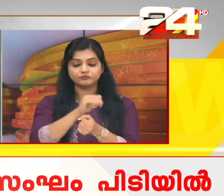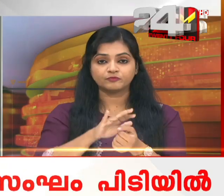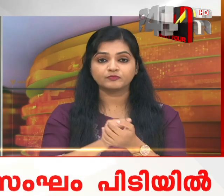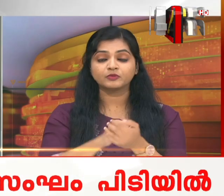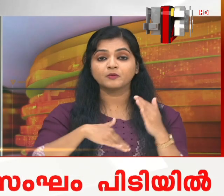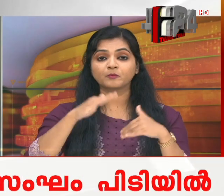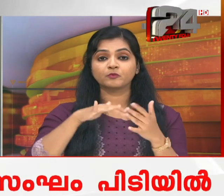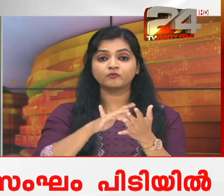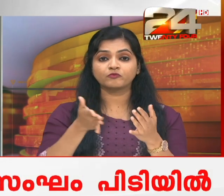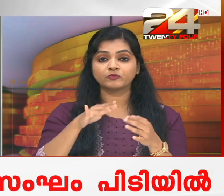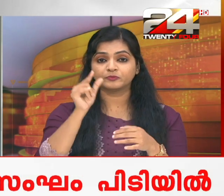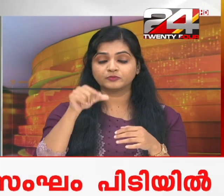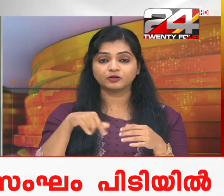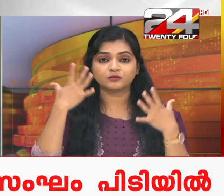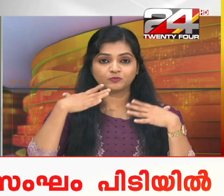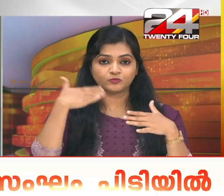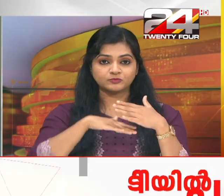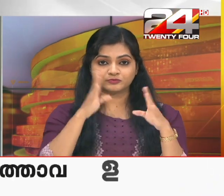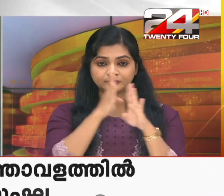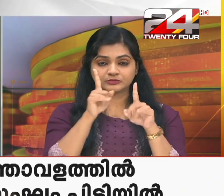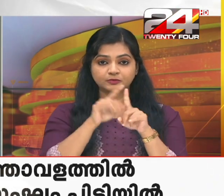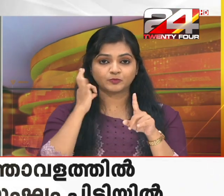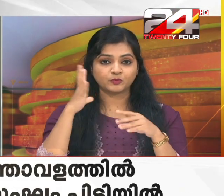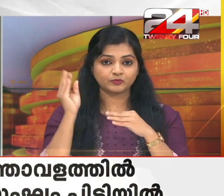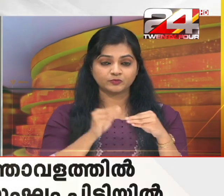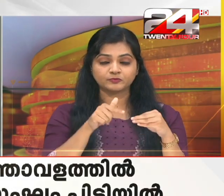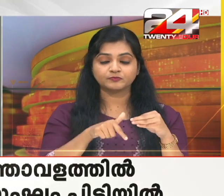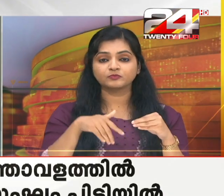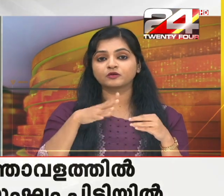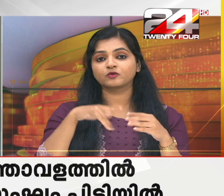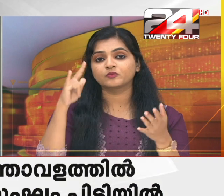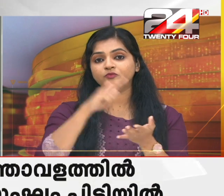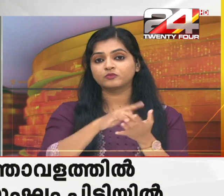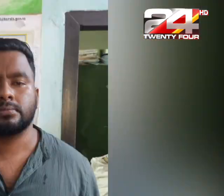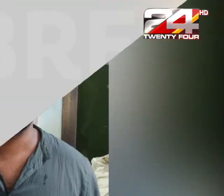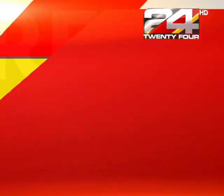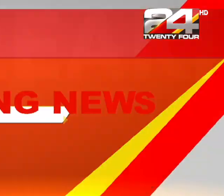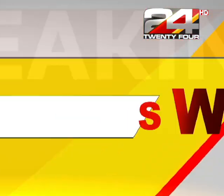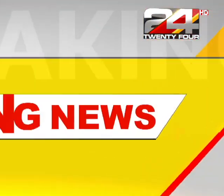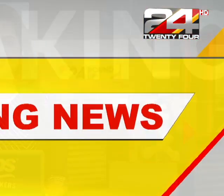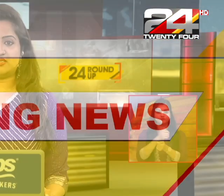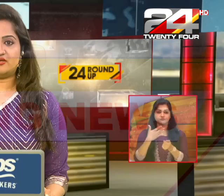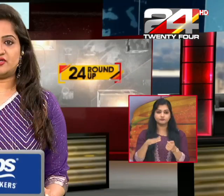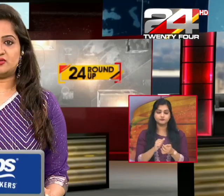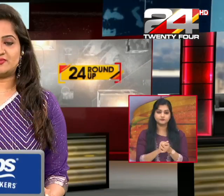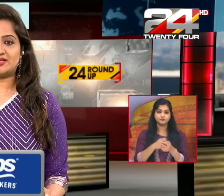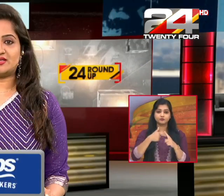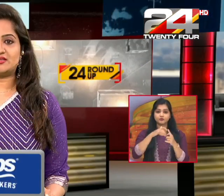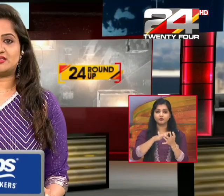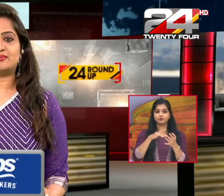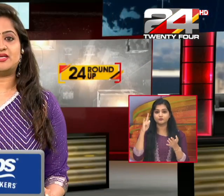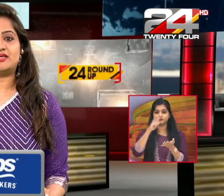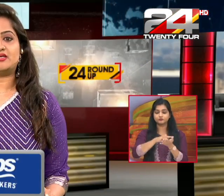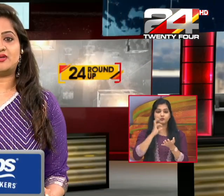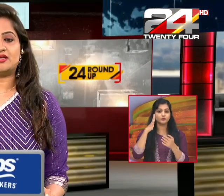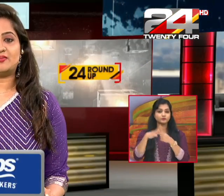രഹസ്യഭാഗങ്ങളിൽ ഒളിപ്പിച്ചു കടത്താൻ ശ്രമിച്ച സ്വർണവും വിമാനത്താവളത്തിന് പുറത്തു വെച്ച് പോലീസ് പിടികൂടിയിട്ടുണ്ട്. പ്രവിത, കരിപ്പൂർ വിമാനത്താവളത്തിൽ നിന്ന് വീണ്ടും സ്വർണ്ണക്കടത്ത്